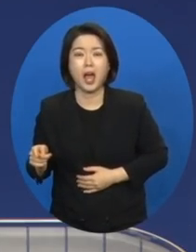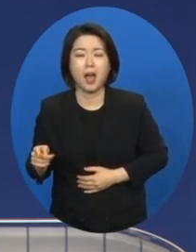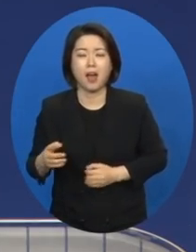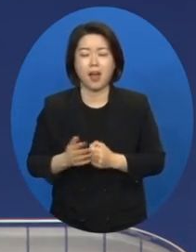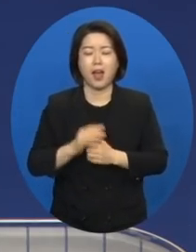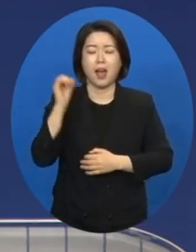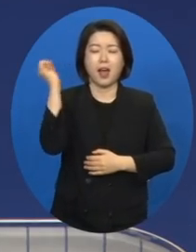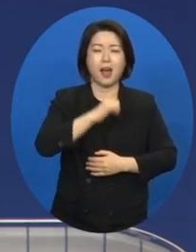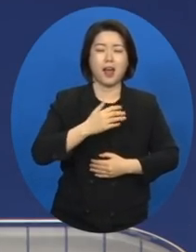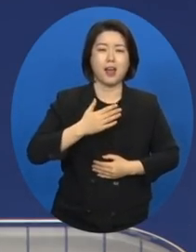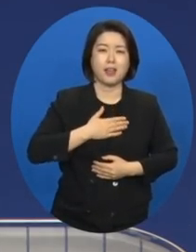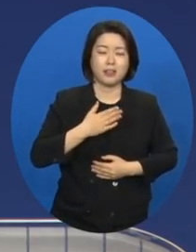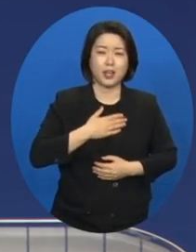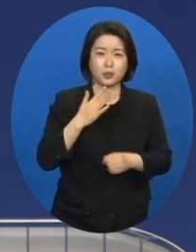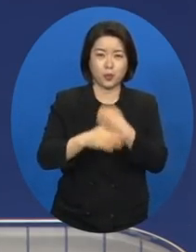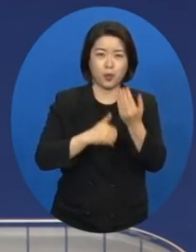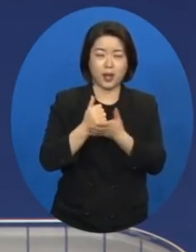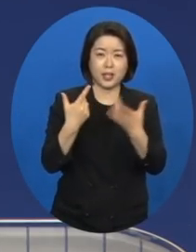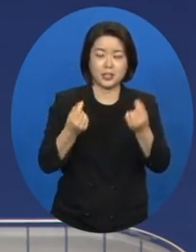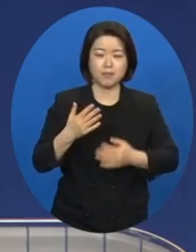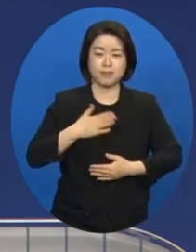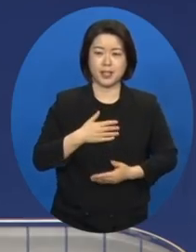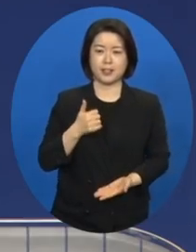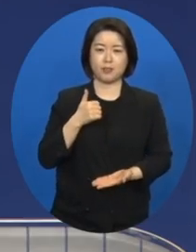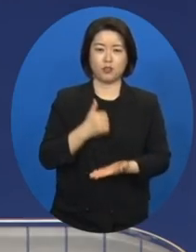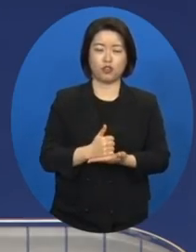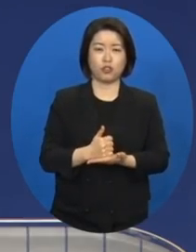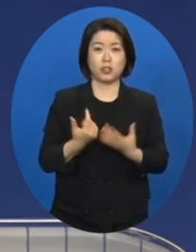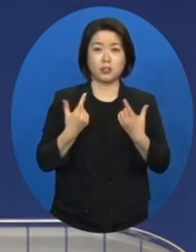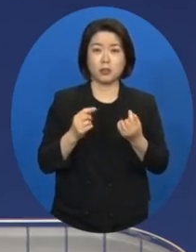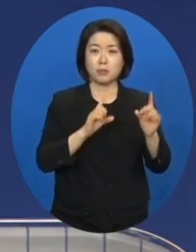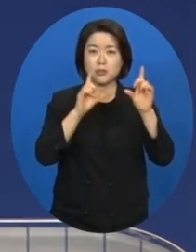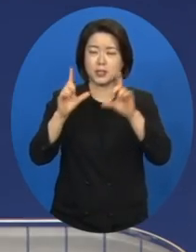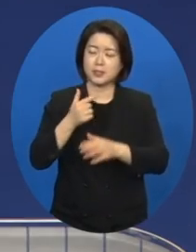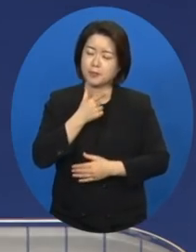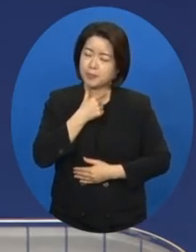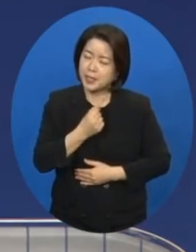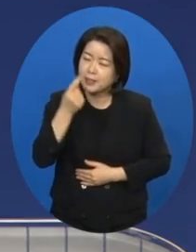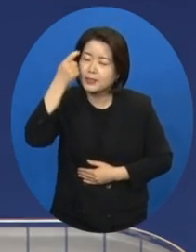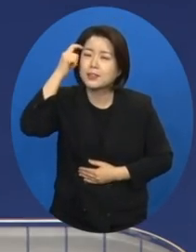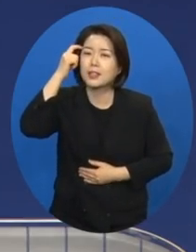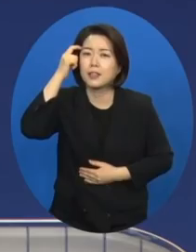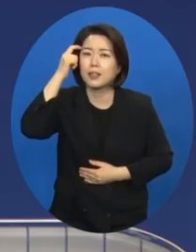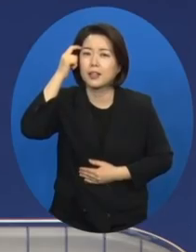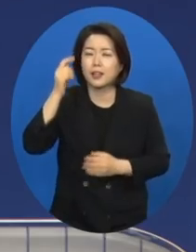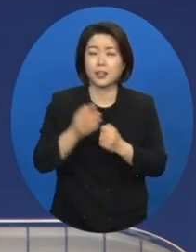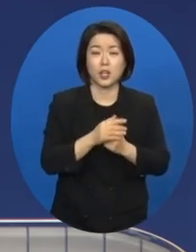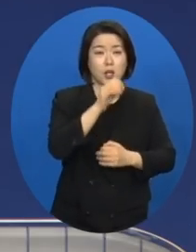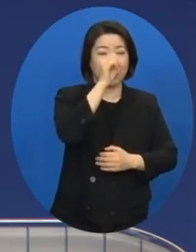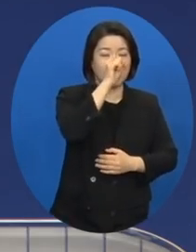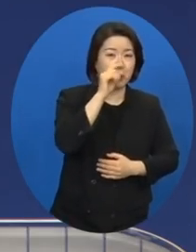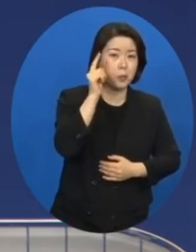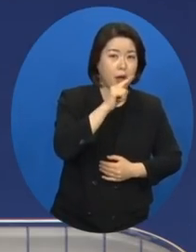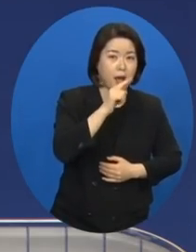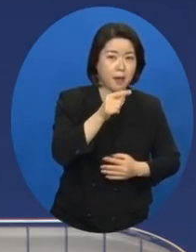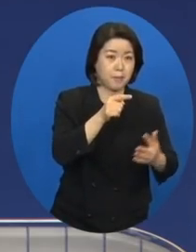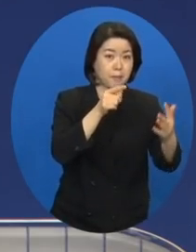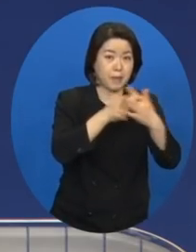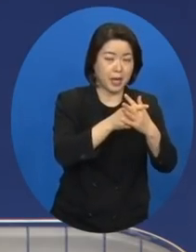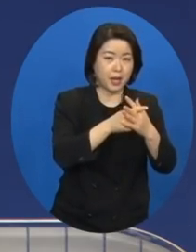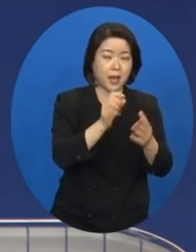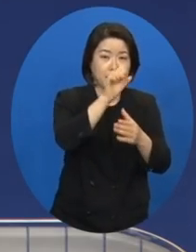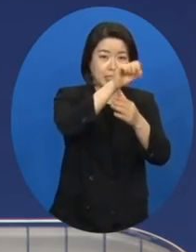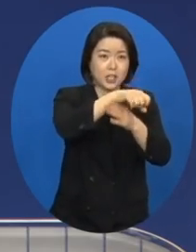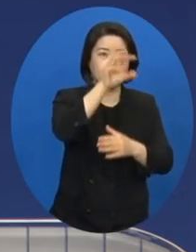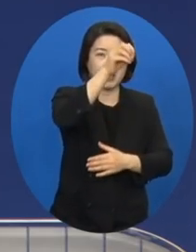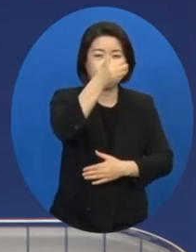나도 하나님처럼 내가 주인된 삶을 살 수 있을까 해서 선악을 알게 하는 그 열매를 먹고